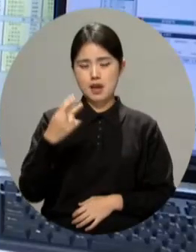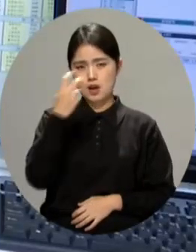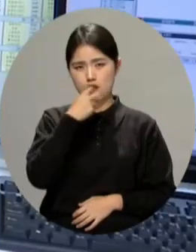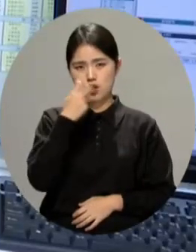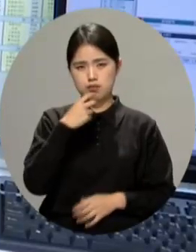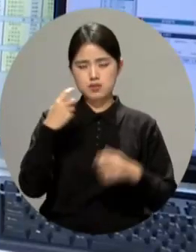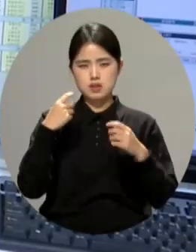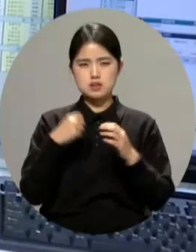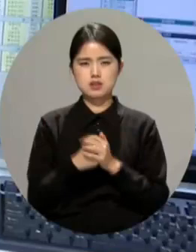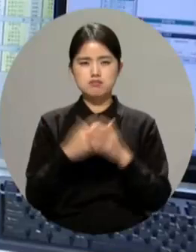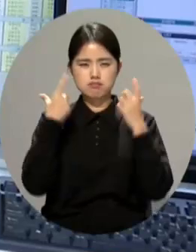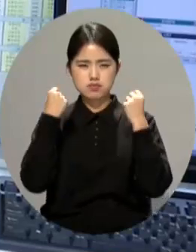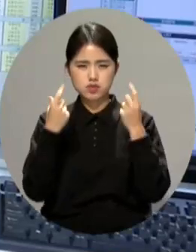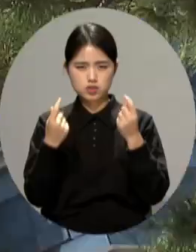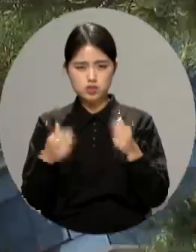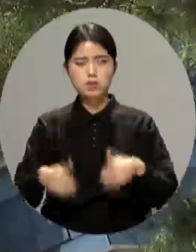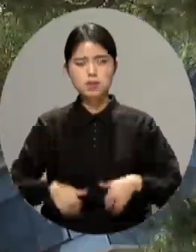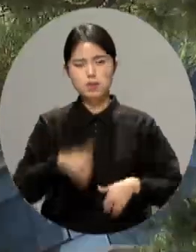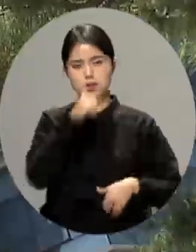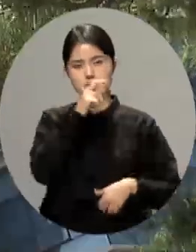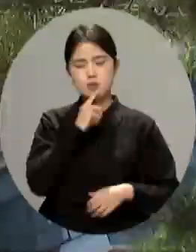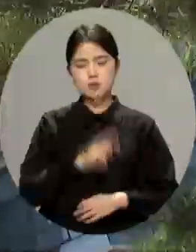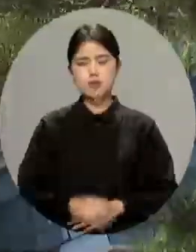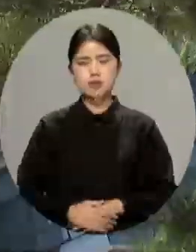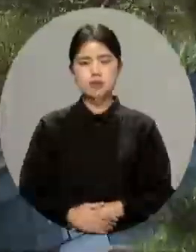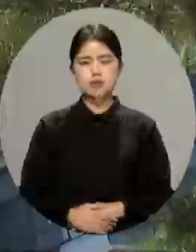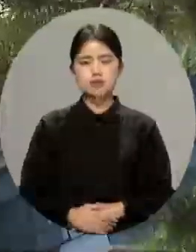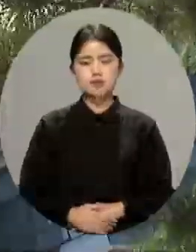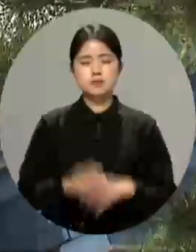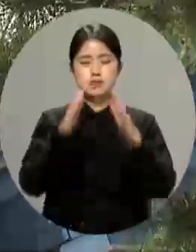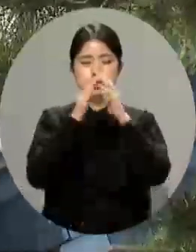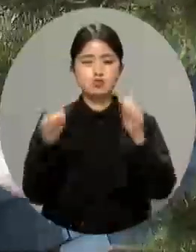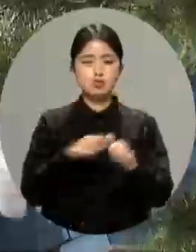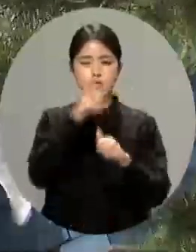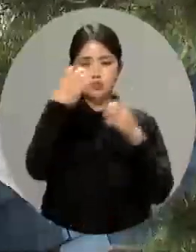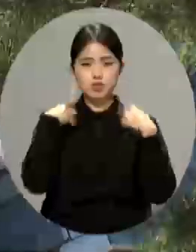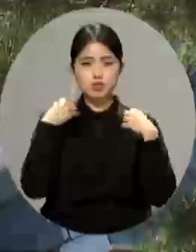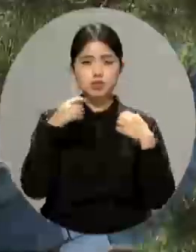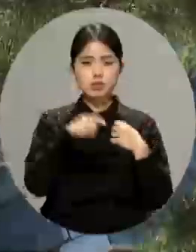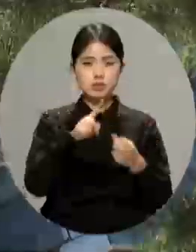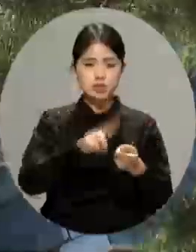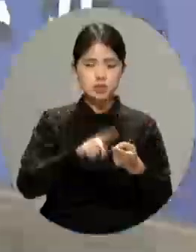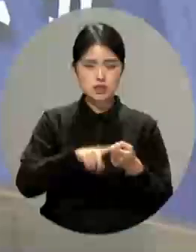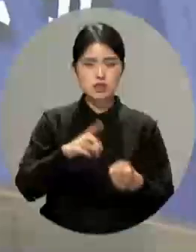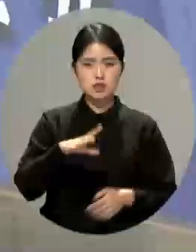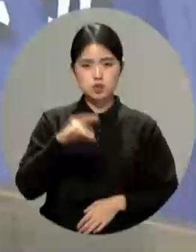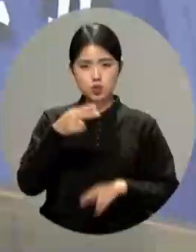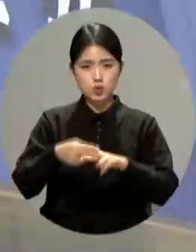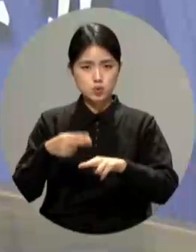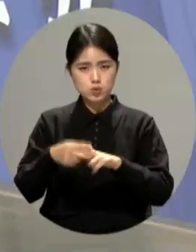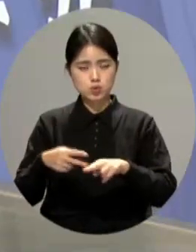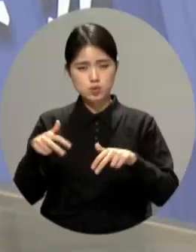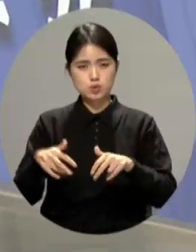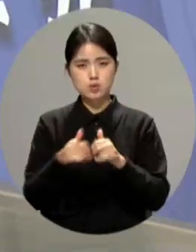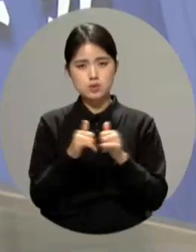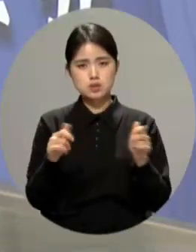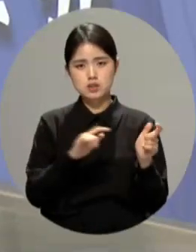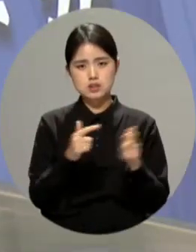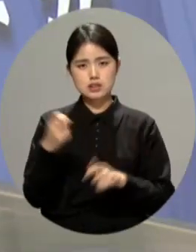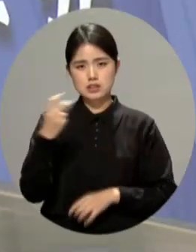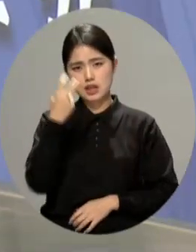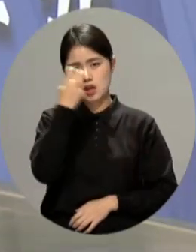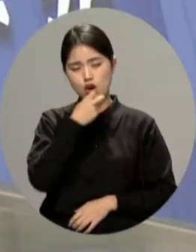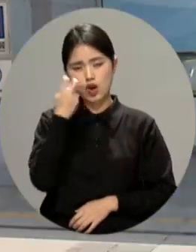정기검진으로 제도화해줄 것을 주장했습니다. 전북교육청은 이에 대해 현행 조리종사원은 재검진